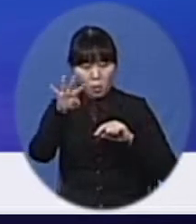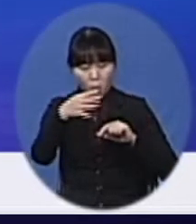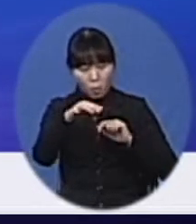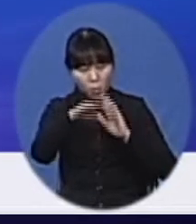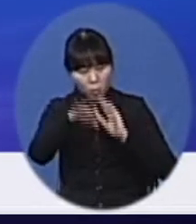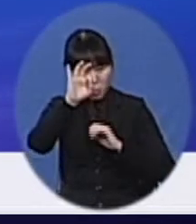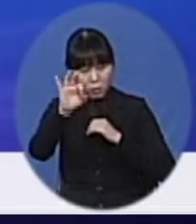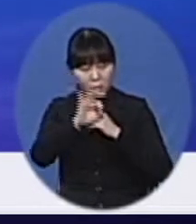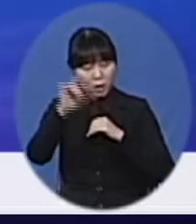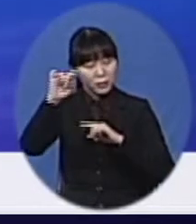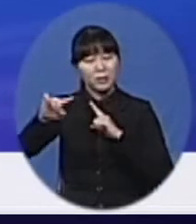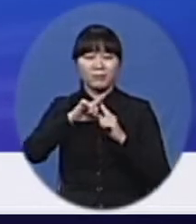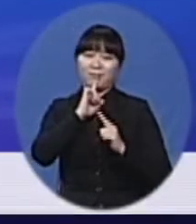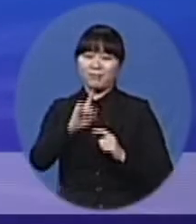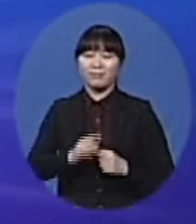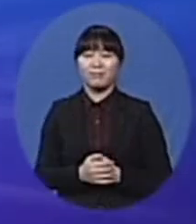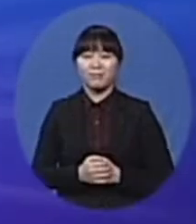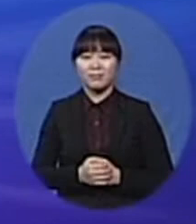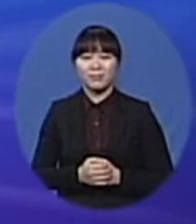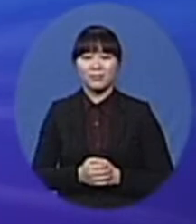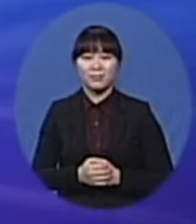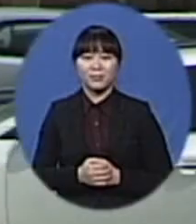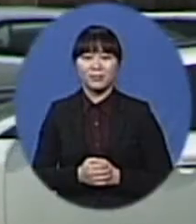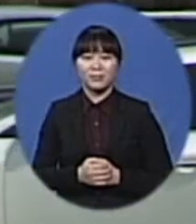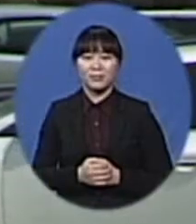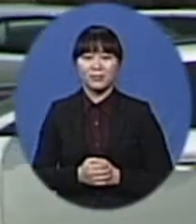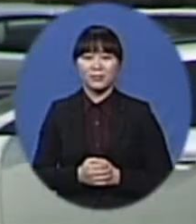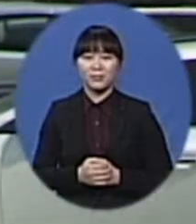지표는 긍정적이었습니다. 박정인 기자입니다.